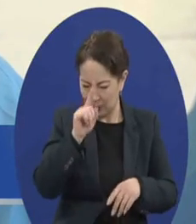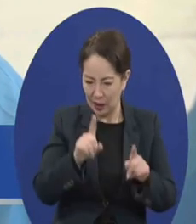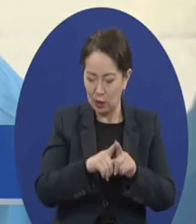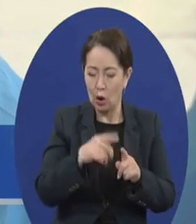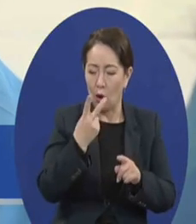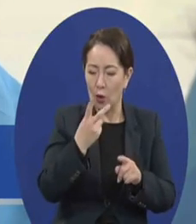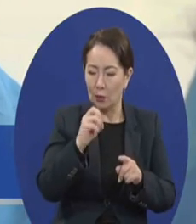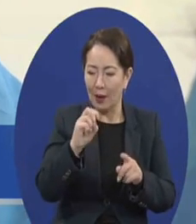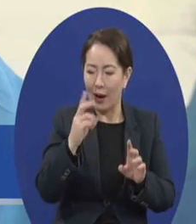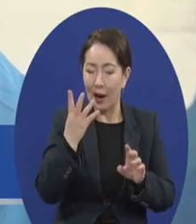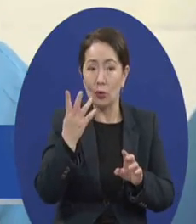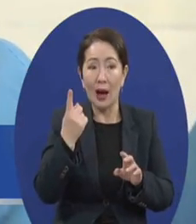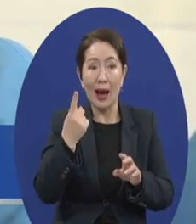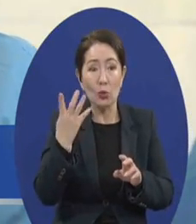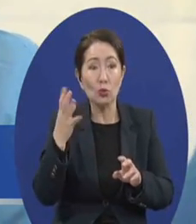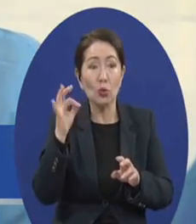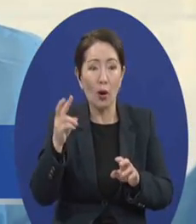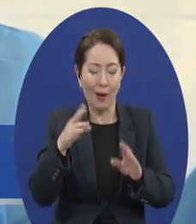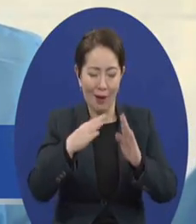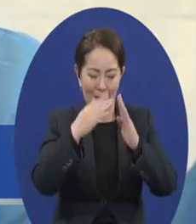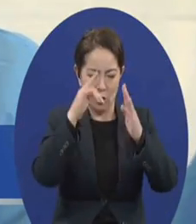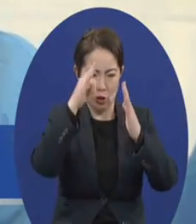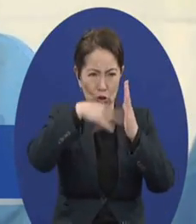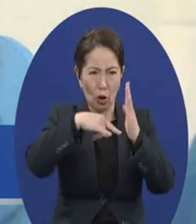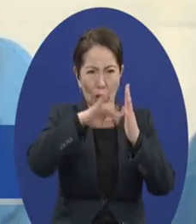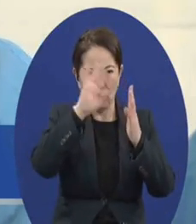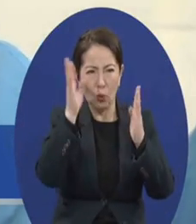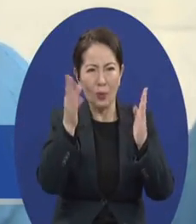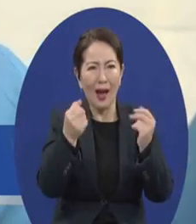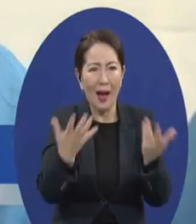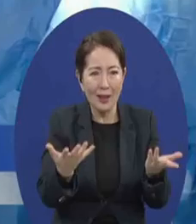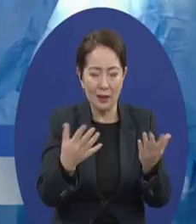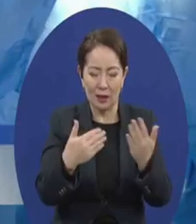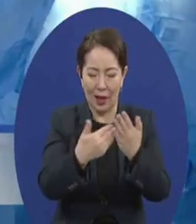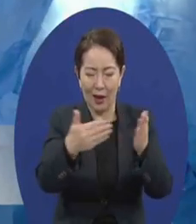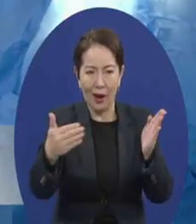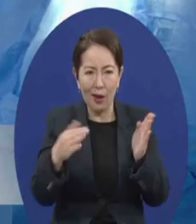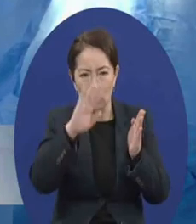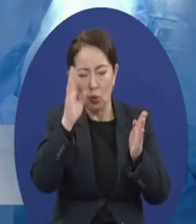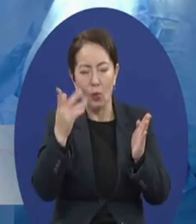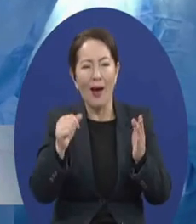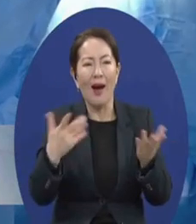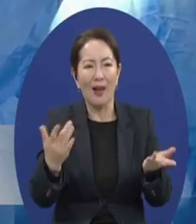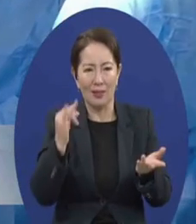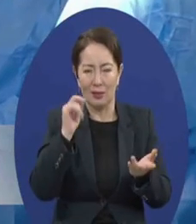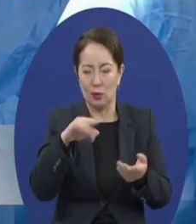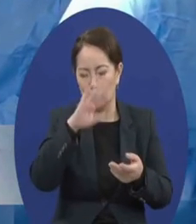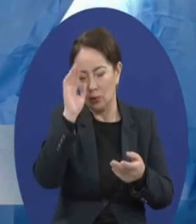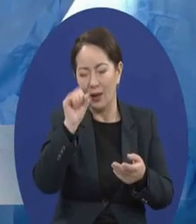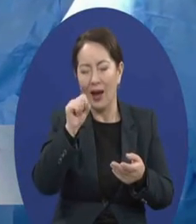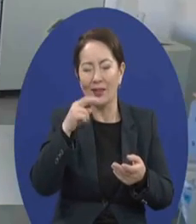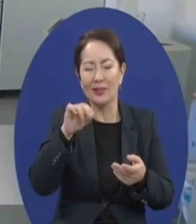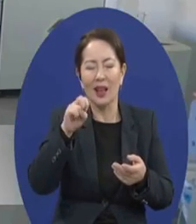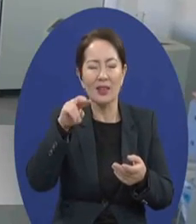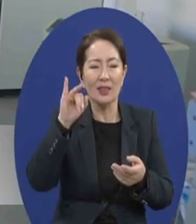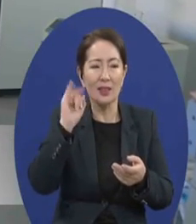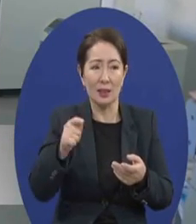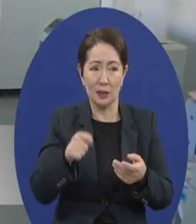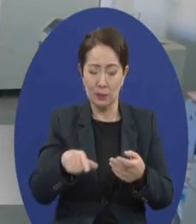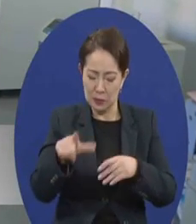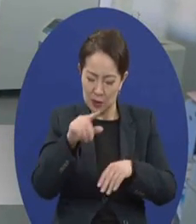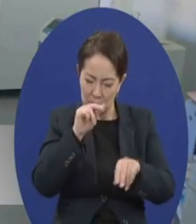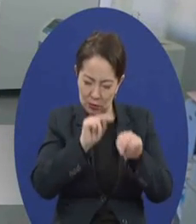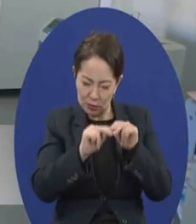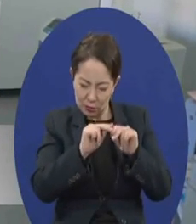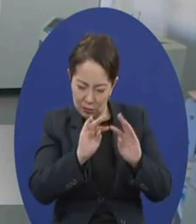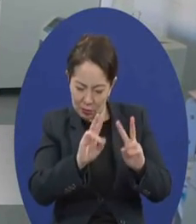оны барилга, хоёулаа ханы дулаан алдалттай, цонхны дулаан алдалттай гэсэн юм дүгнэлтүүд нь гарсан байна. Цаашид улсын төсвийн хөрөнгө оруулалтын гүйцэтгэлийн